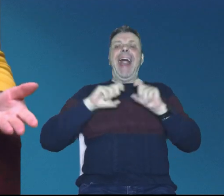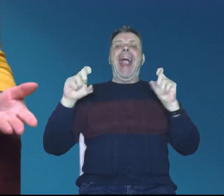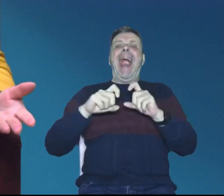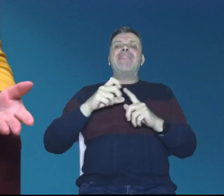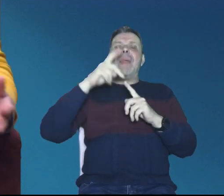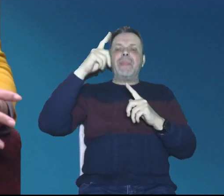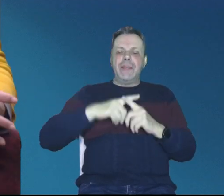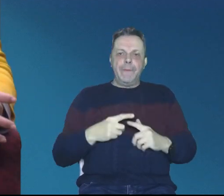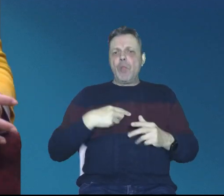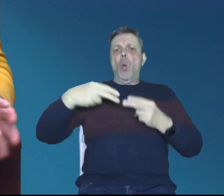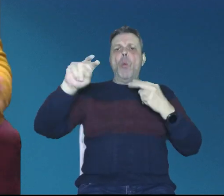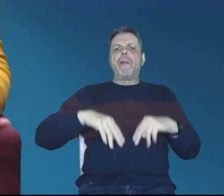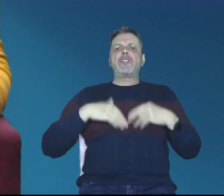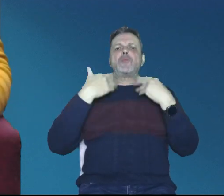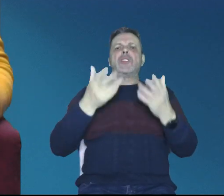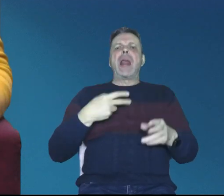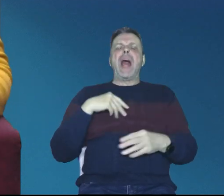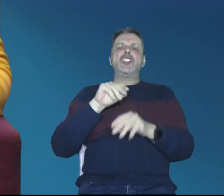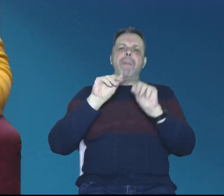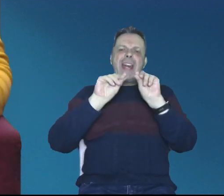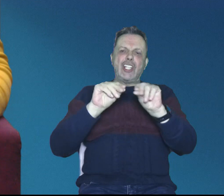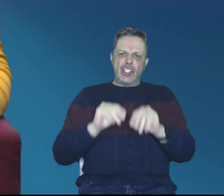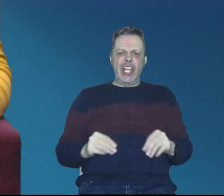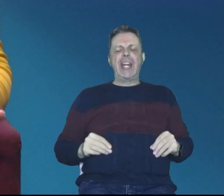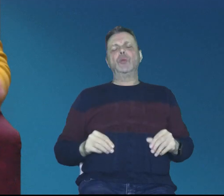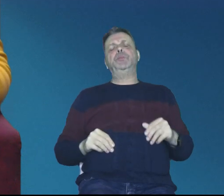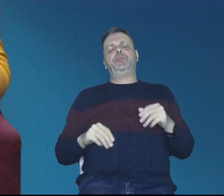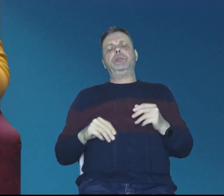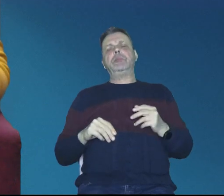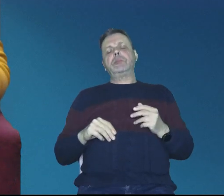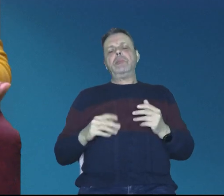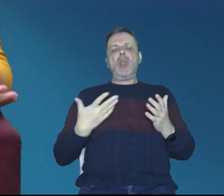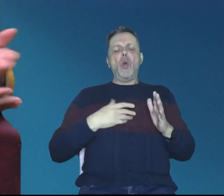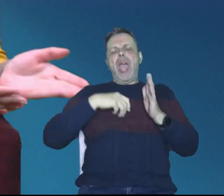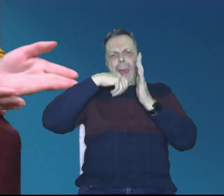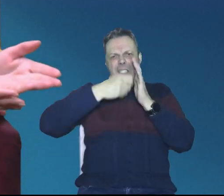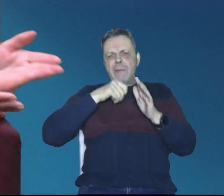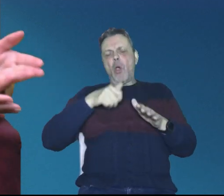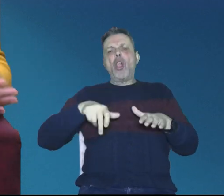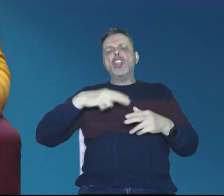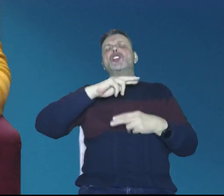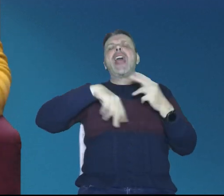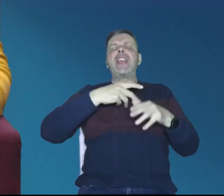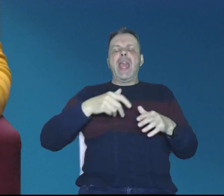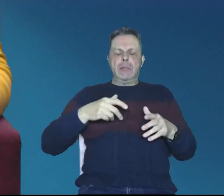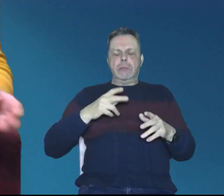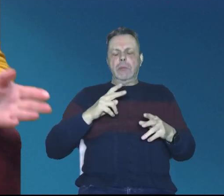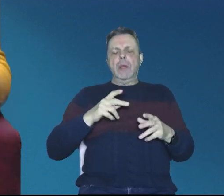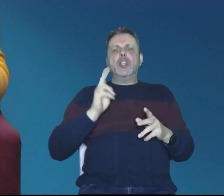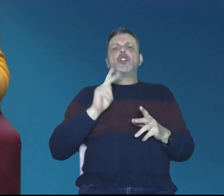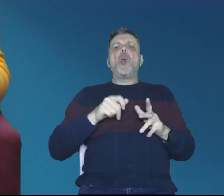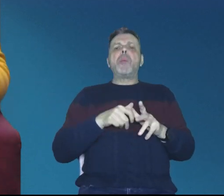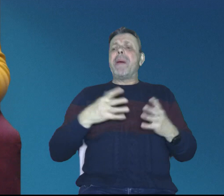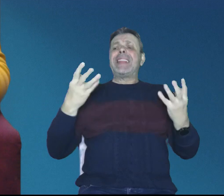same advent na Manhattanu. U povratku smo dali našem režiseru Dariju Radosinu, koji nam je snimio i šetnje s kolumbinama,